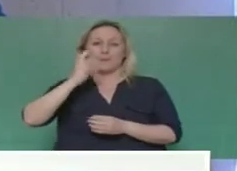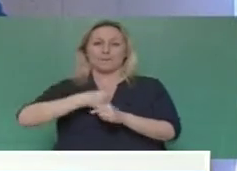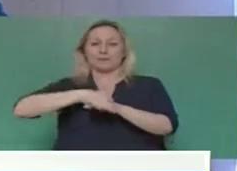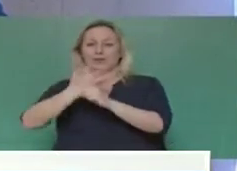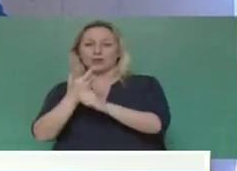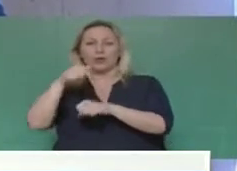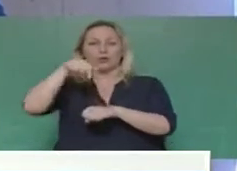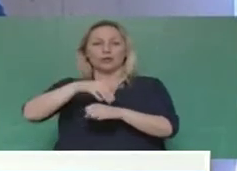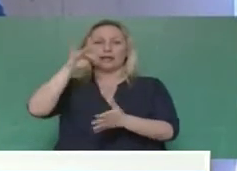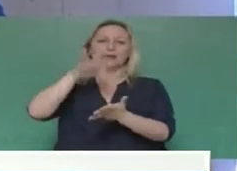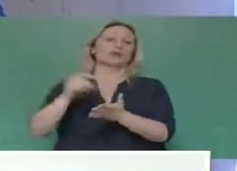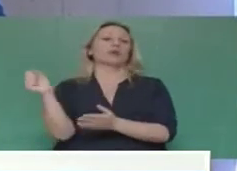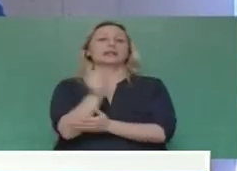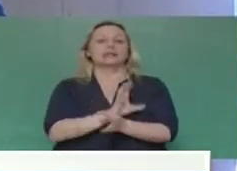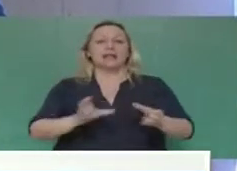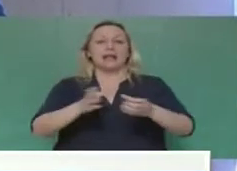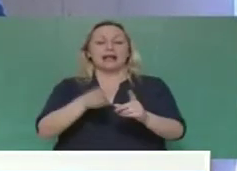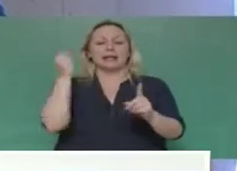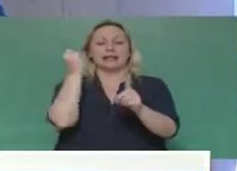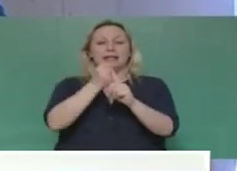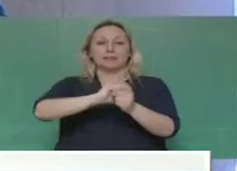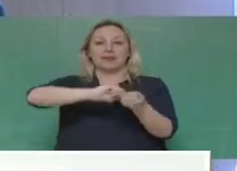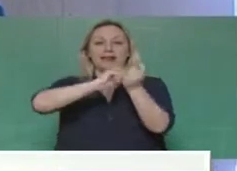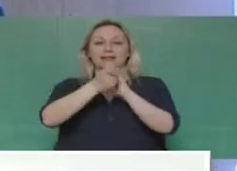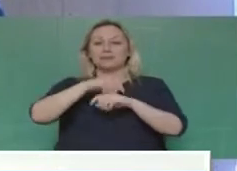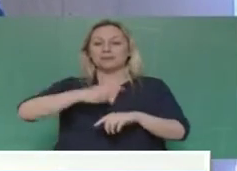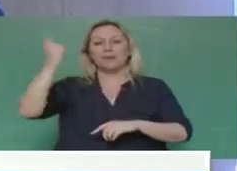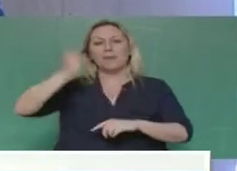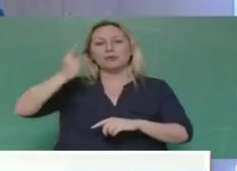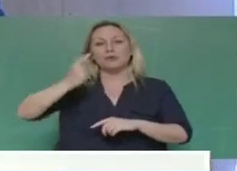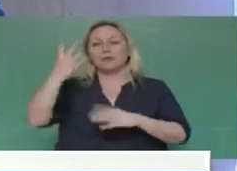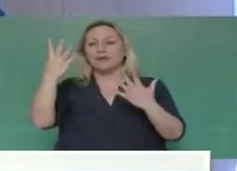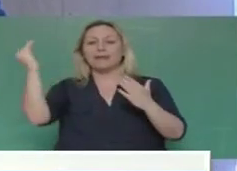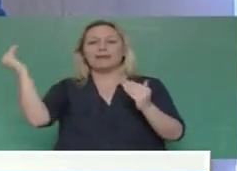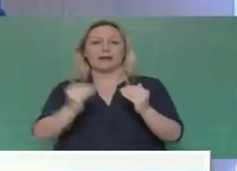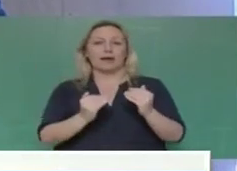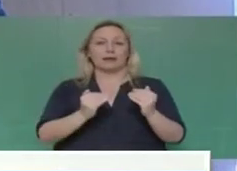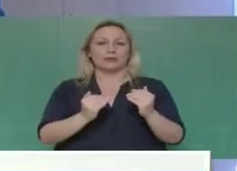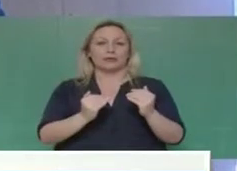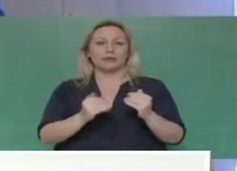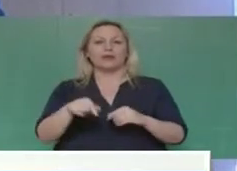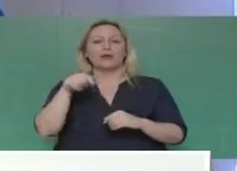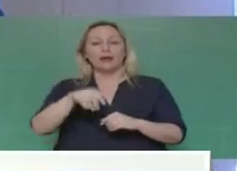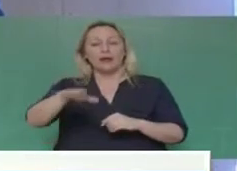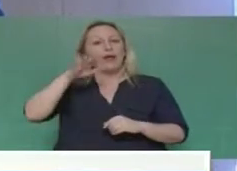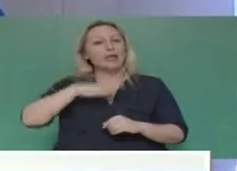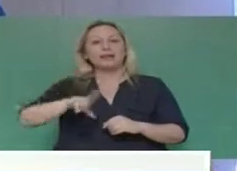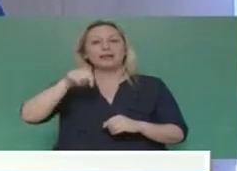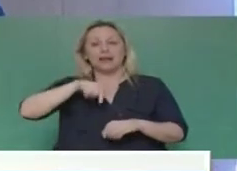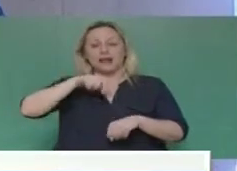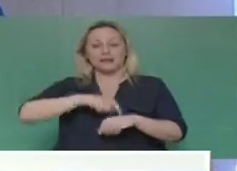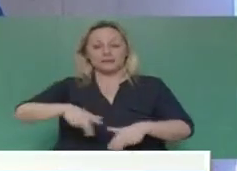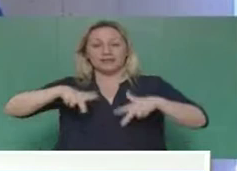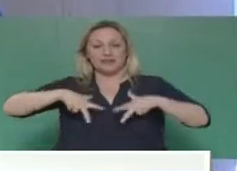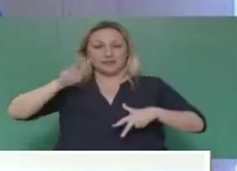αλλαγής, αλλά και πολιτικών σχηματισμών που συγκεντρώνουν μονοψήφια ποσοστά. Μοναδικός του σκοπός να επιπλέψει του κυβερνητικού ναυαγίου και